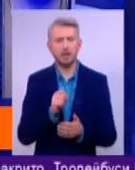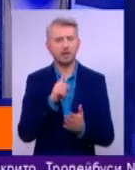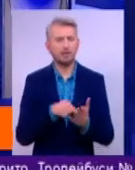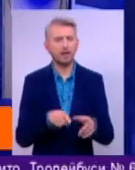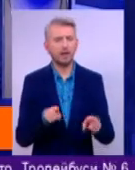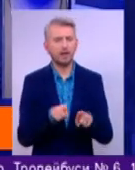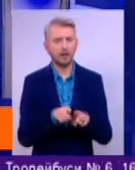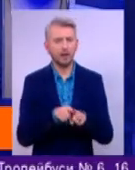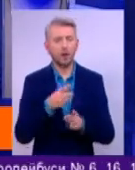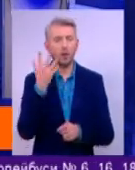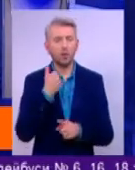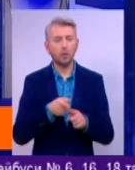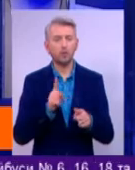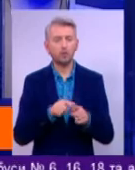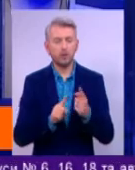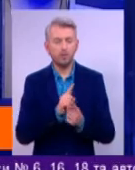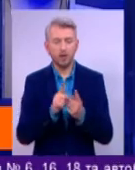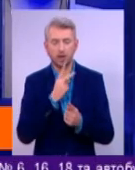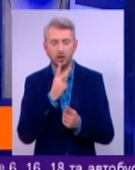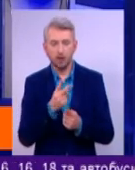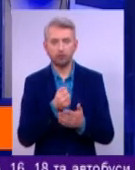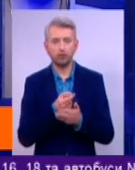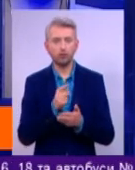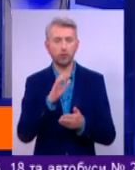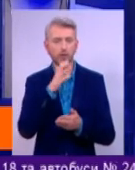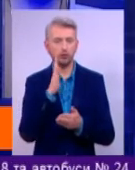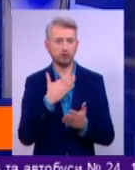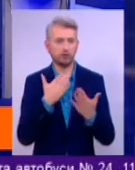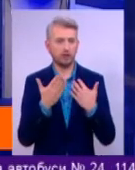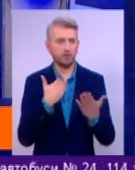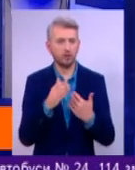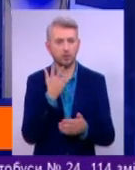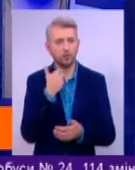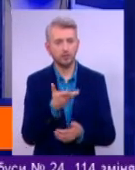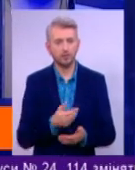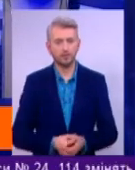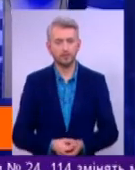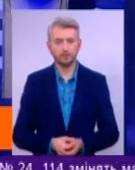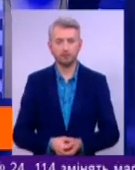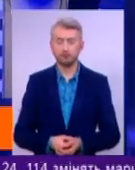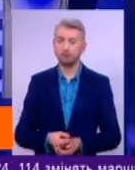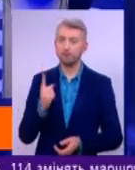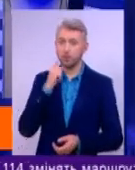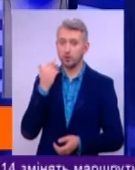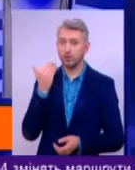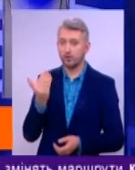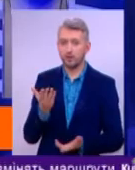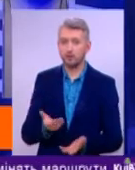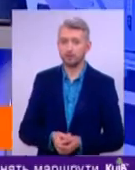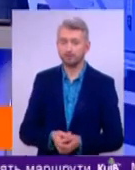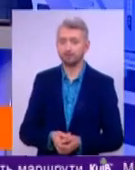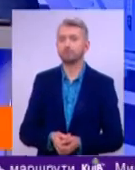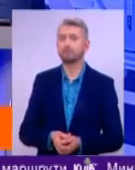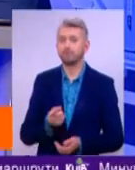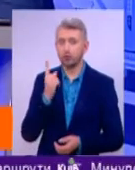таке. Коли це переглянуть і до цього серйозно будуть ставитися? Угу. Почули вас.